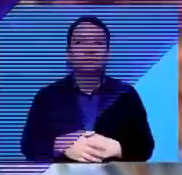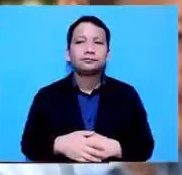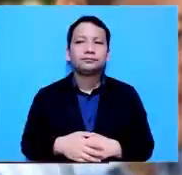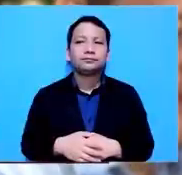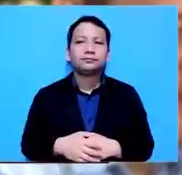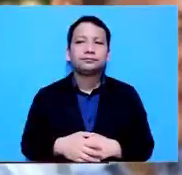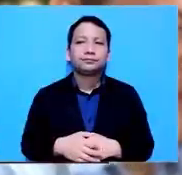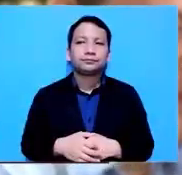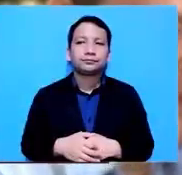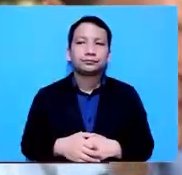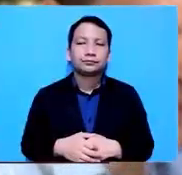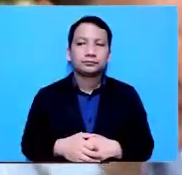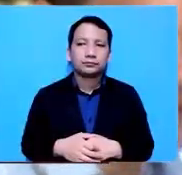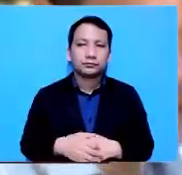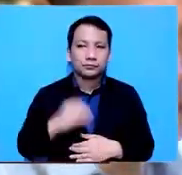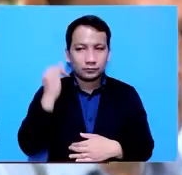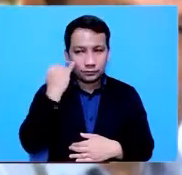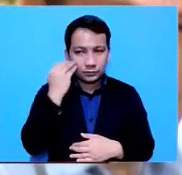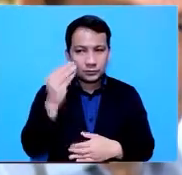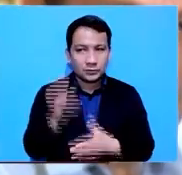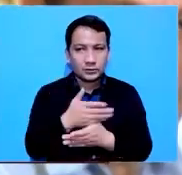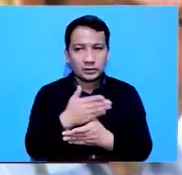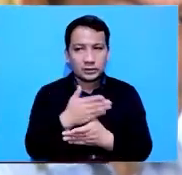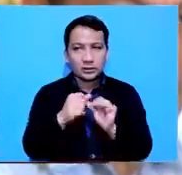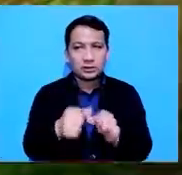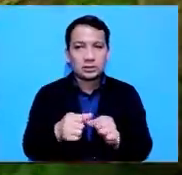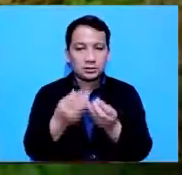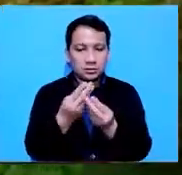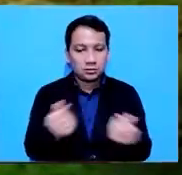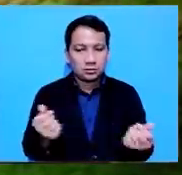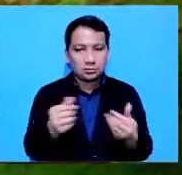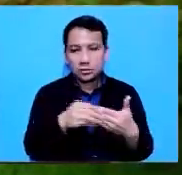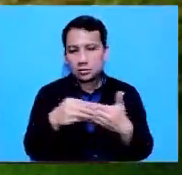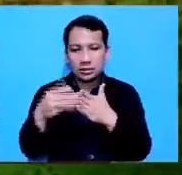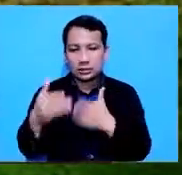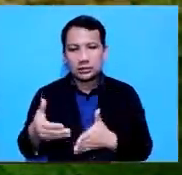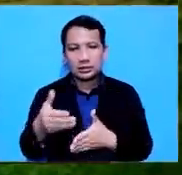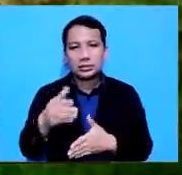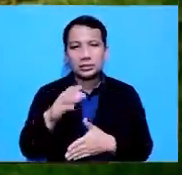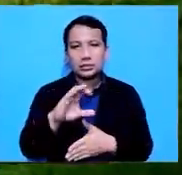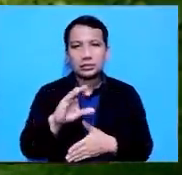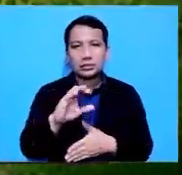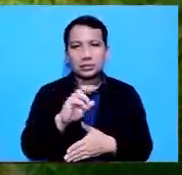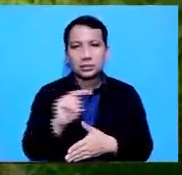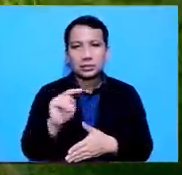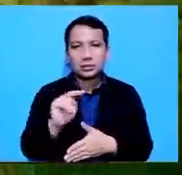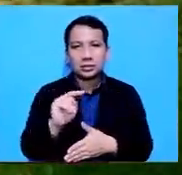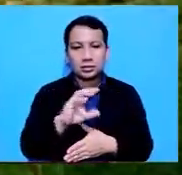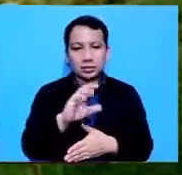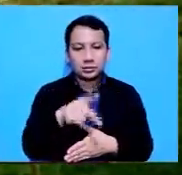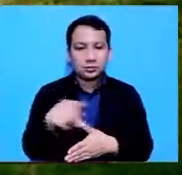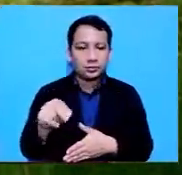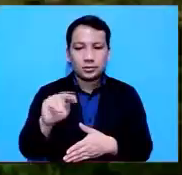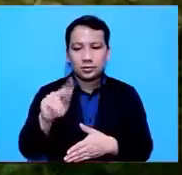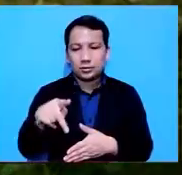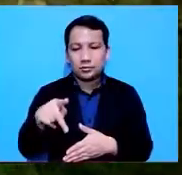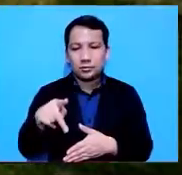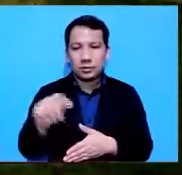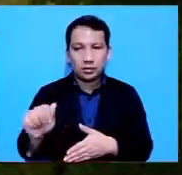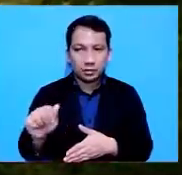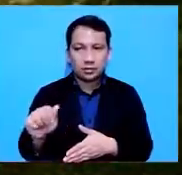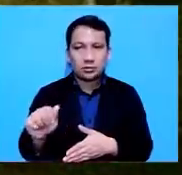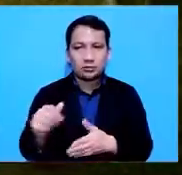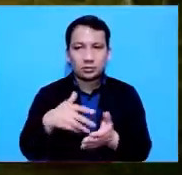Naniniwala si Malaya na malaki ang ambag ng nalalagas na liderato ng CPP, NPA, NDF sa paghina ng puwersa nito. Para